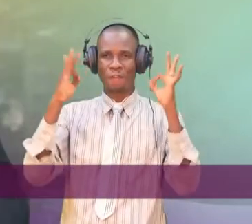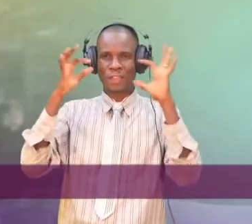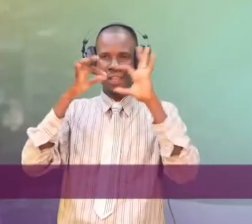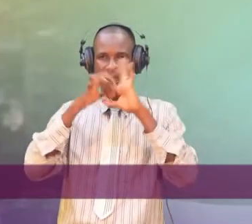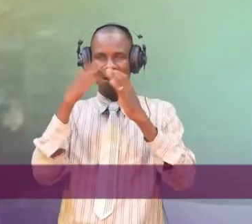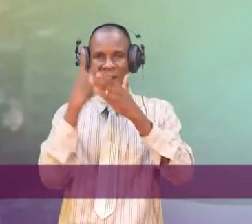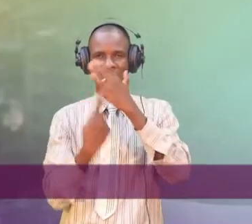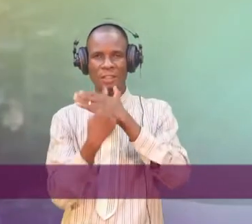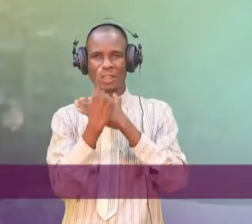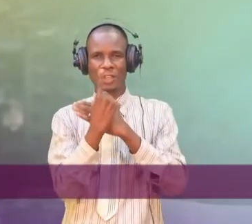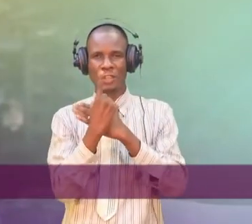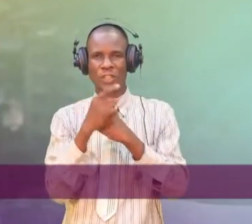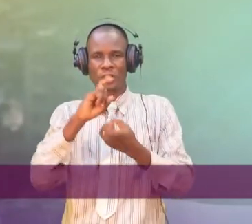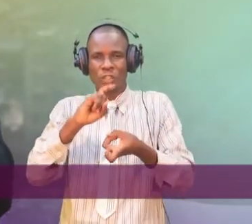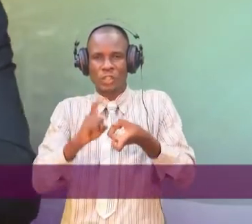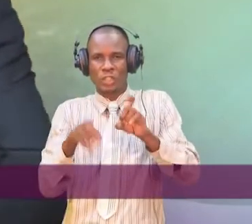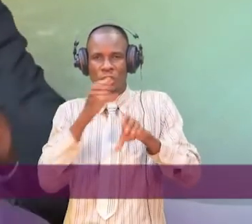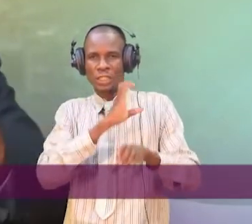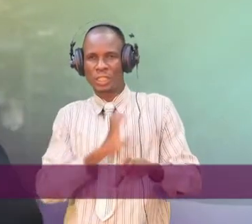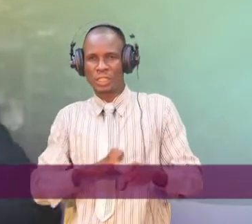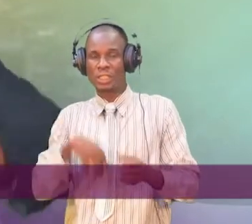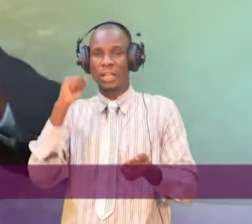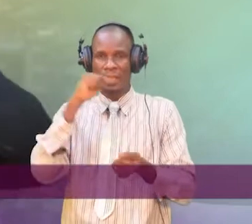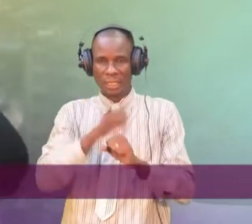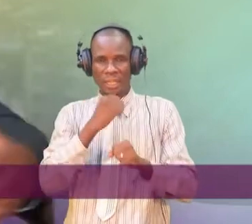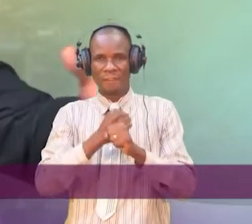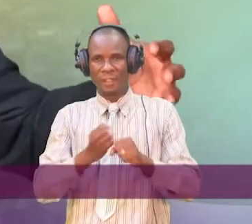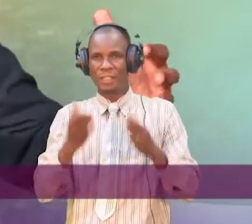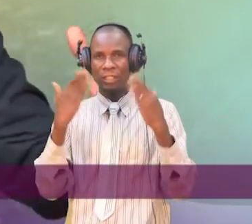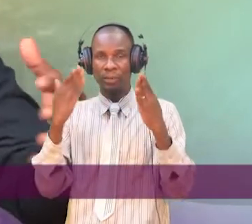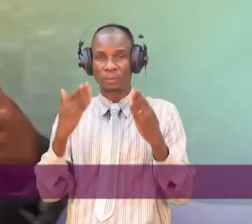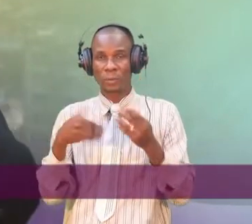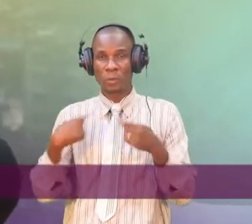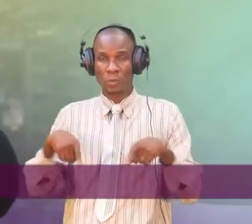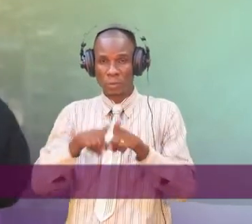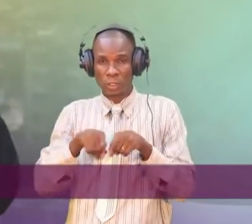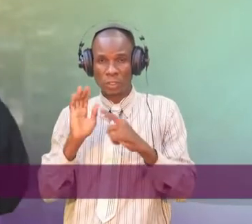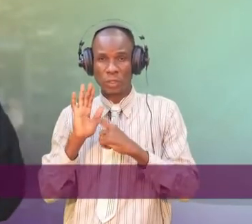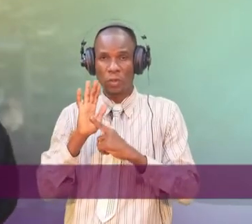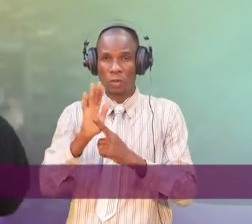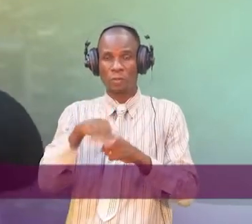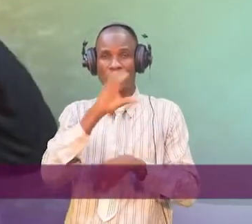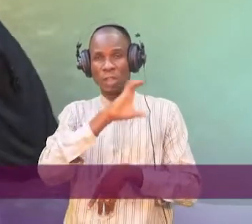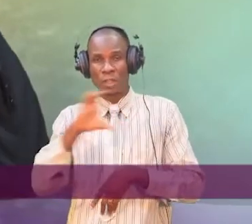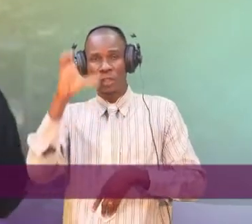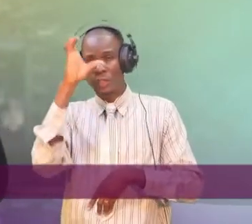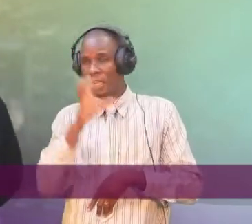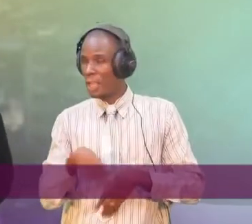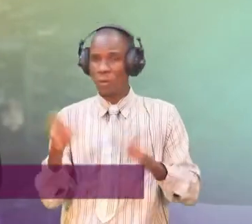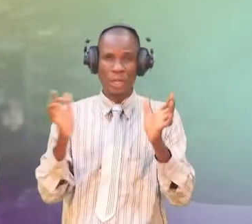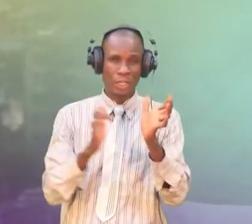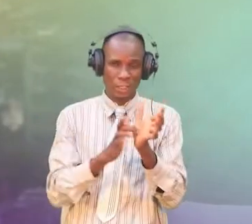Manaka na nzambe ezali kosangisa bozalisa mimobimba mpona kolakisa penza bozalisa mimobimba